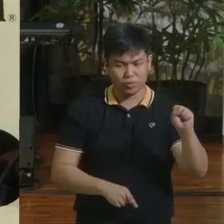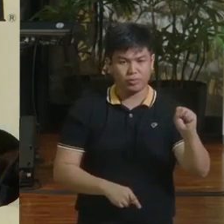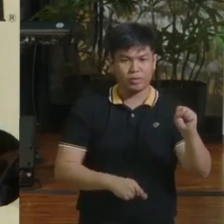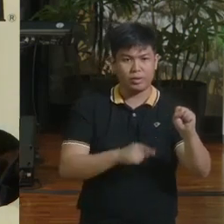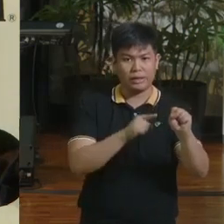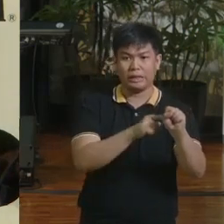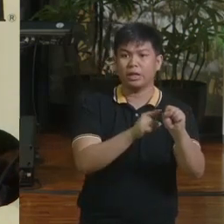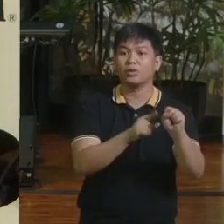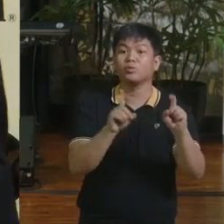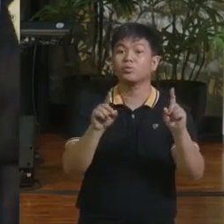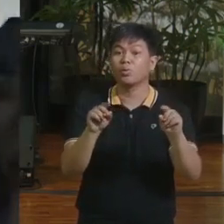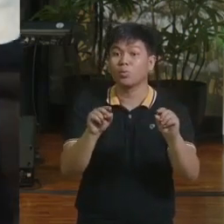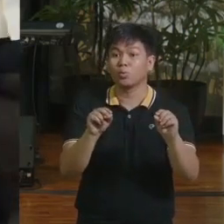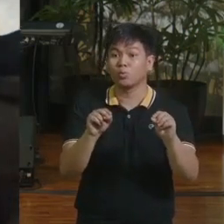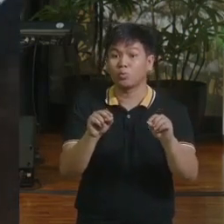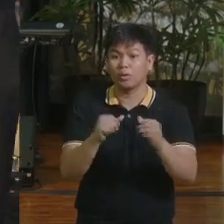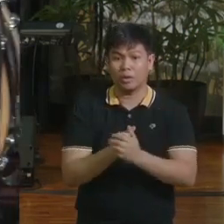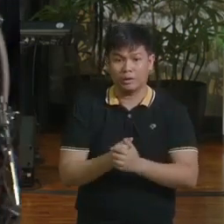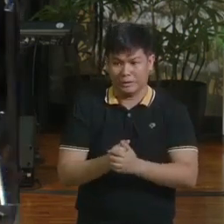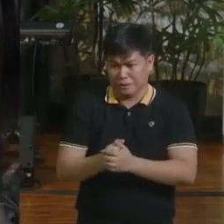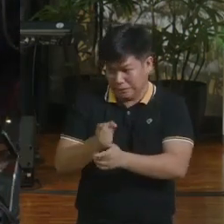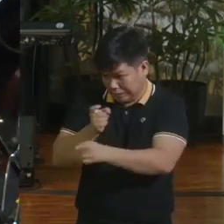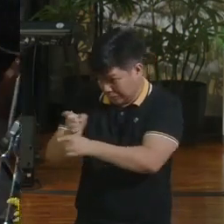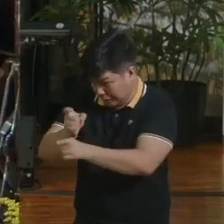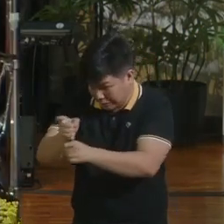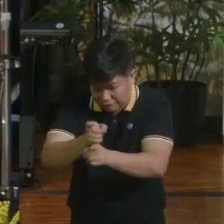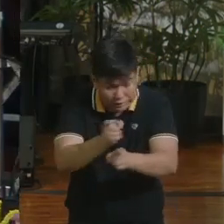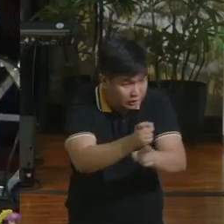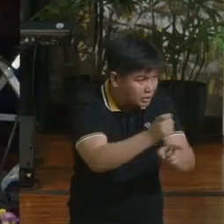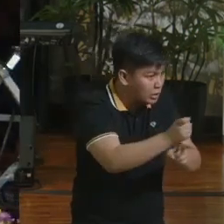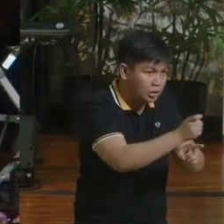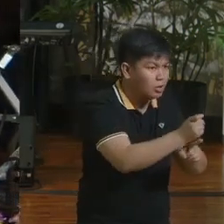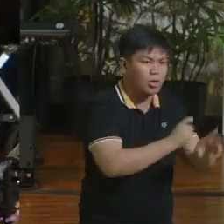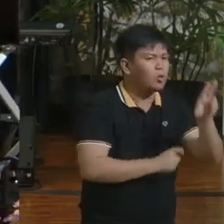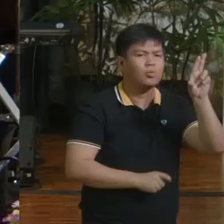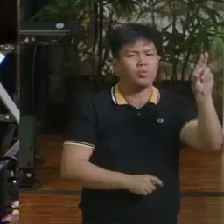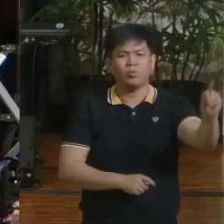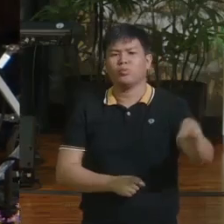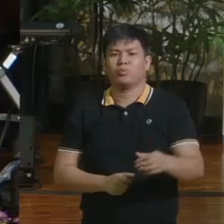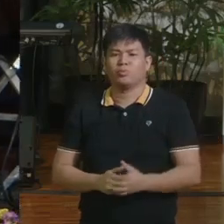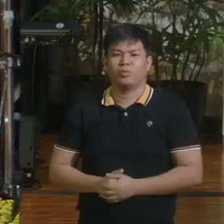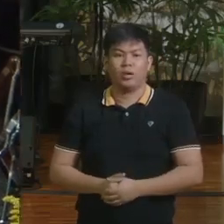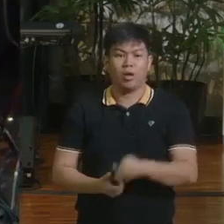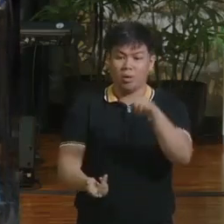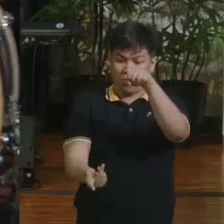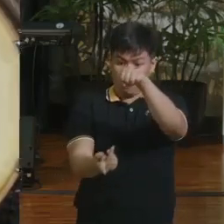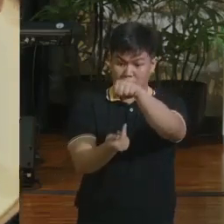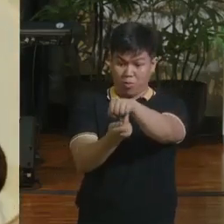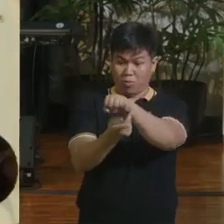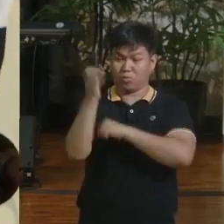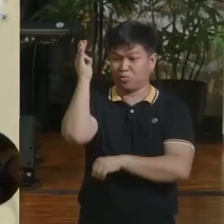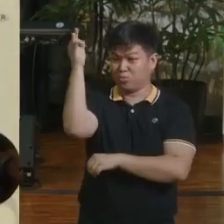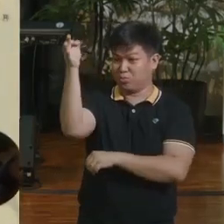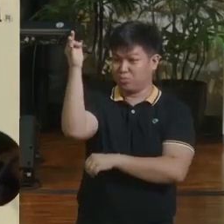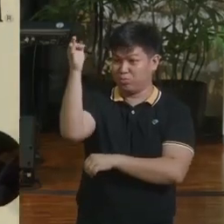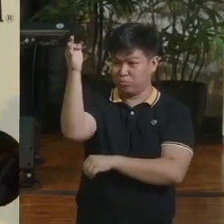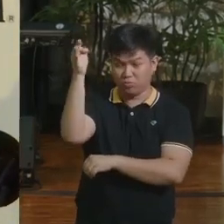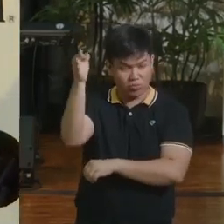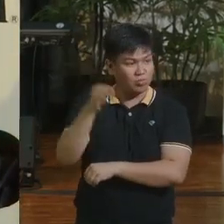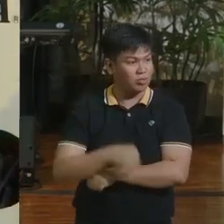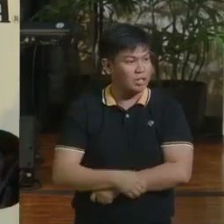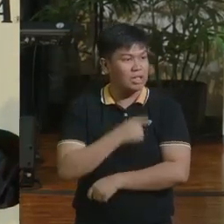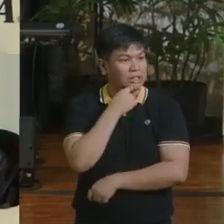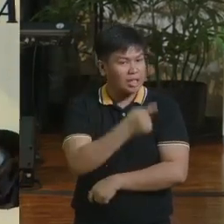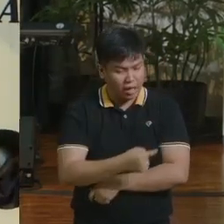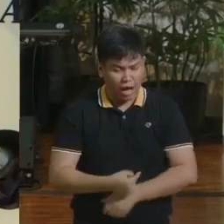na pilitin niyang mag-blaspheme sa synagogues, yung mga nananampalataya kay Jesus, siya mismo